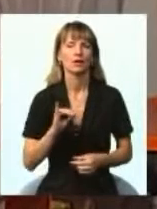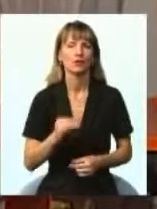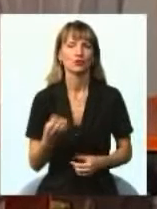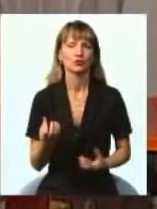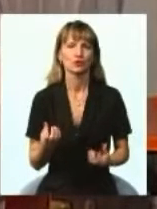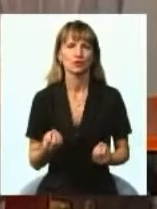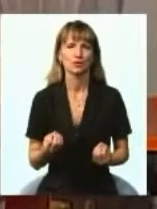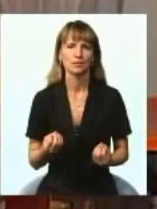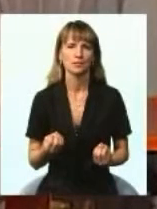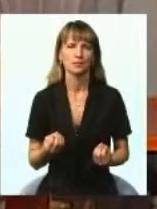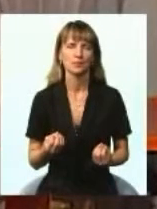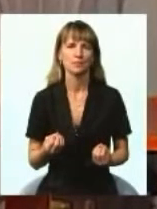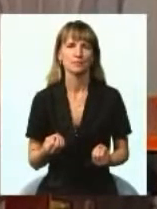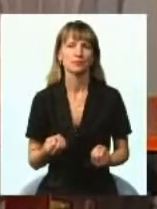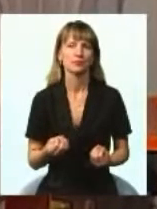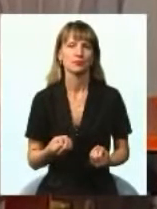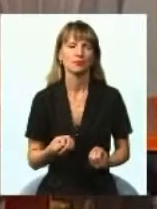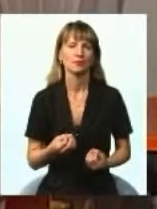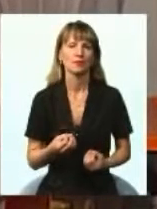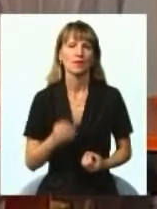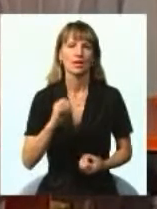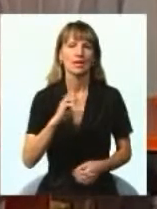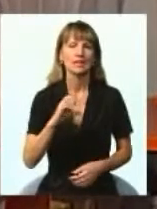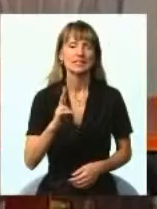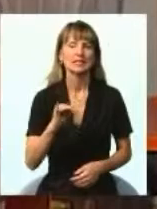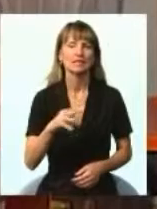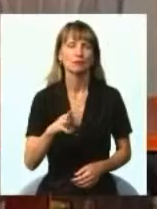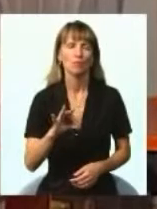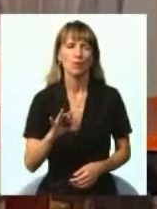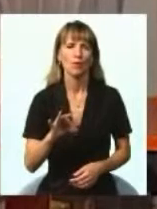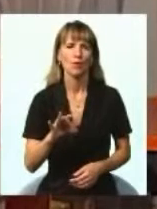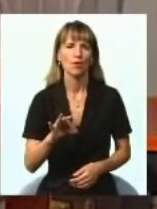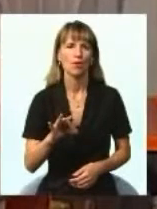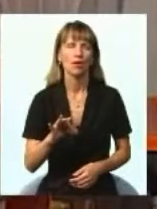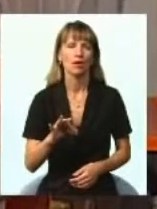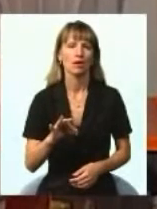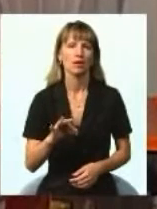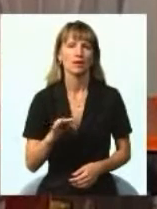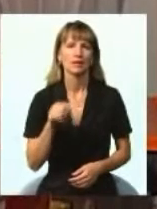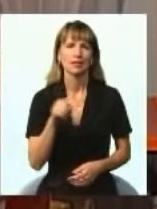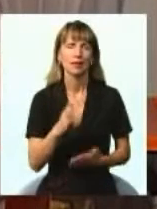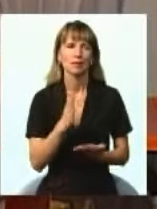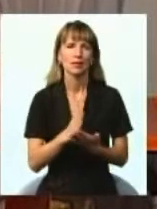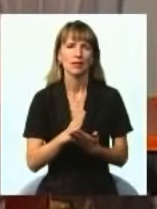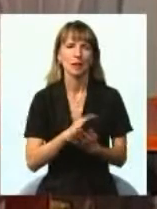ще в ескімо зазвичай шар, який